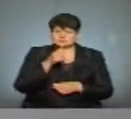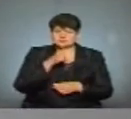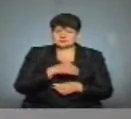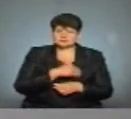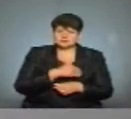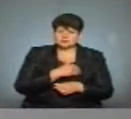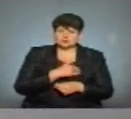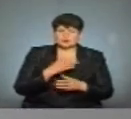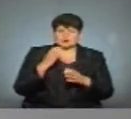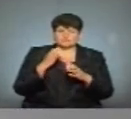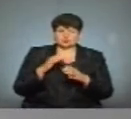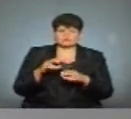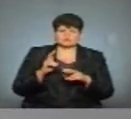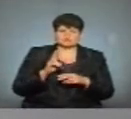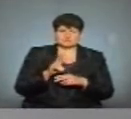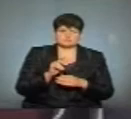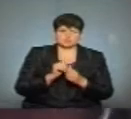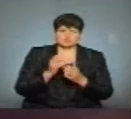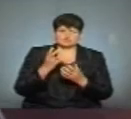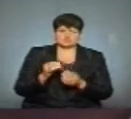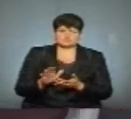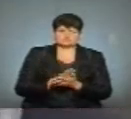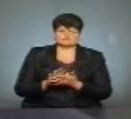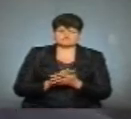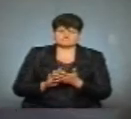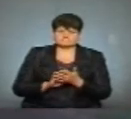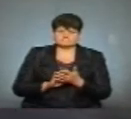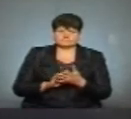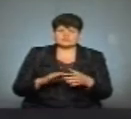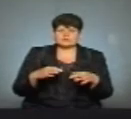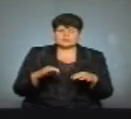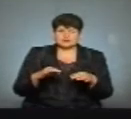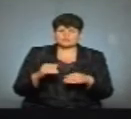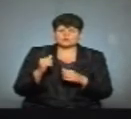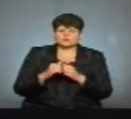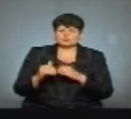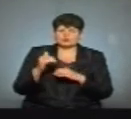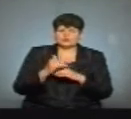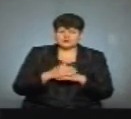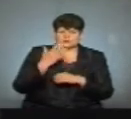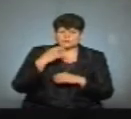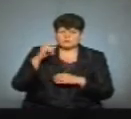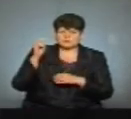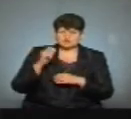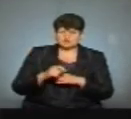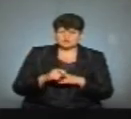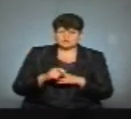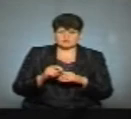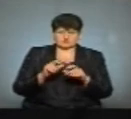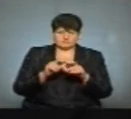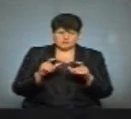і тролейбуси щодня дезінфікують. Транспорт дезінфікується щовечора при заїзді в парк. Робиться